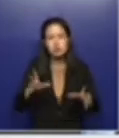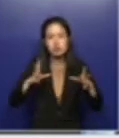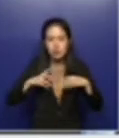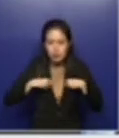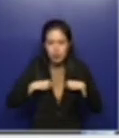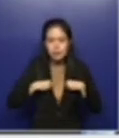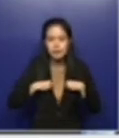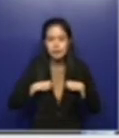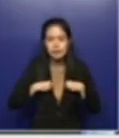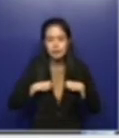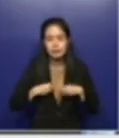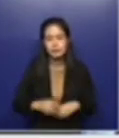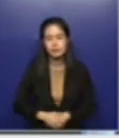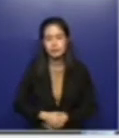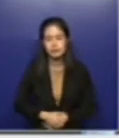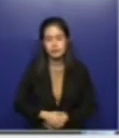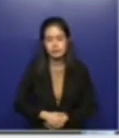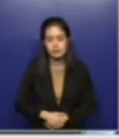รับ